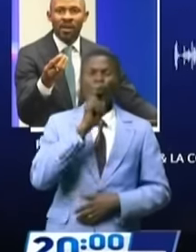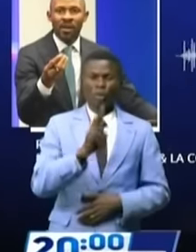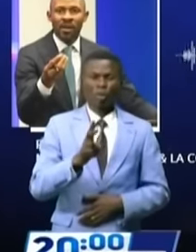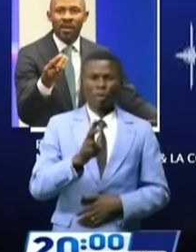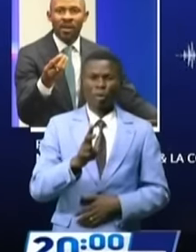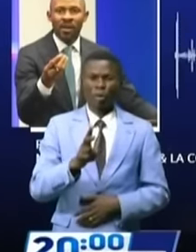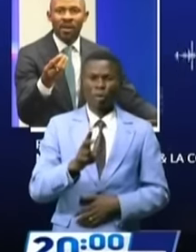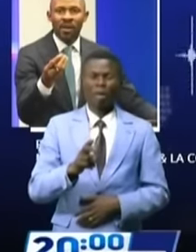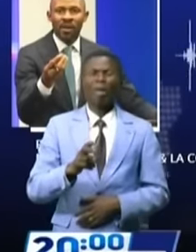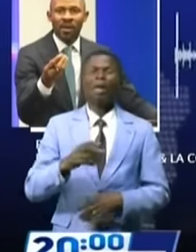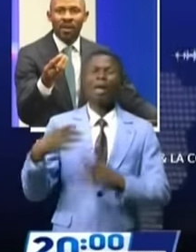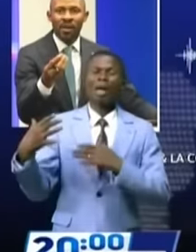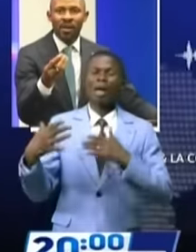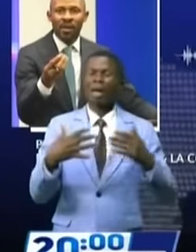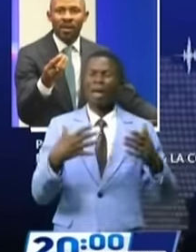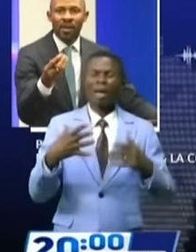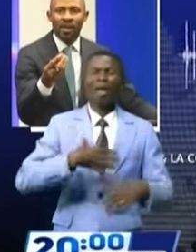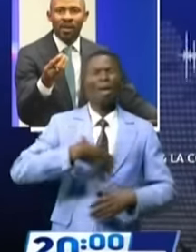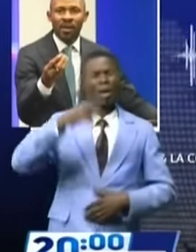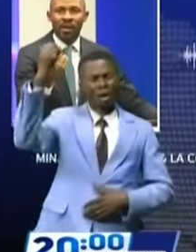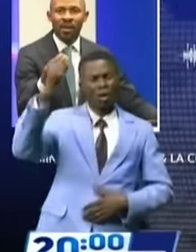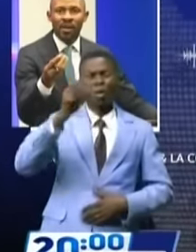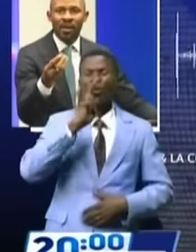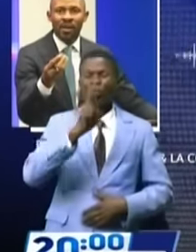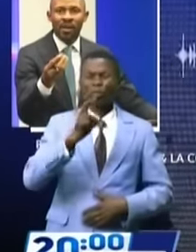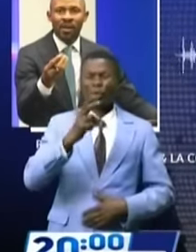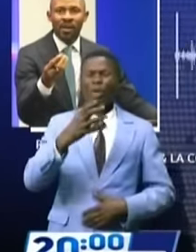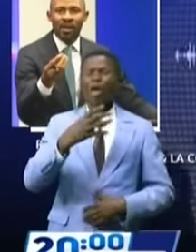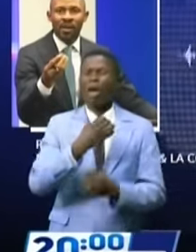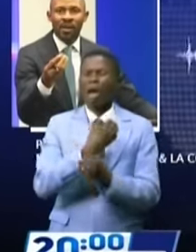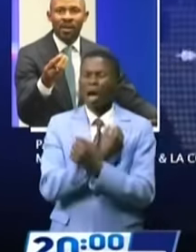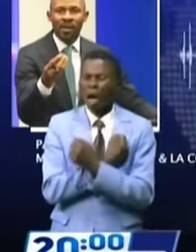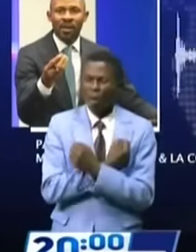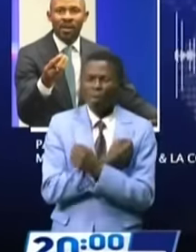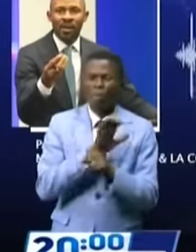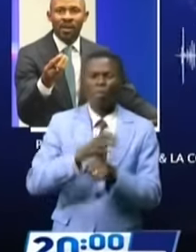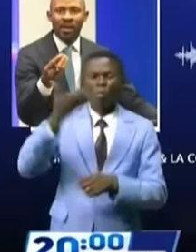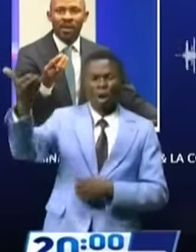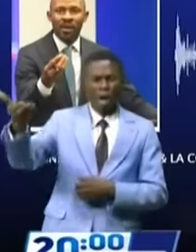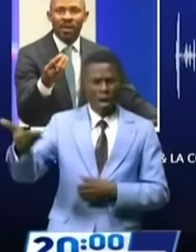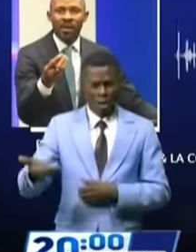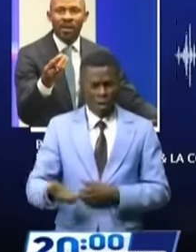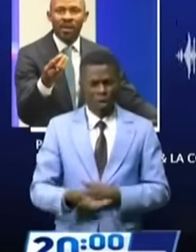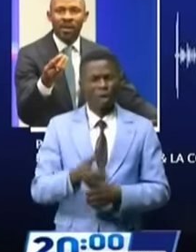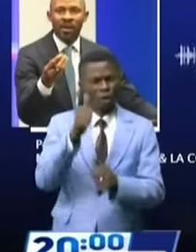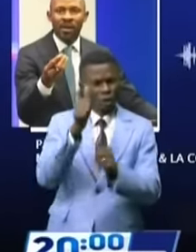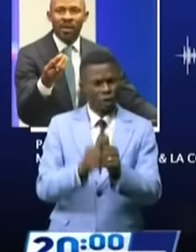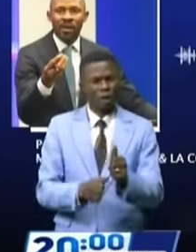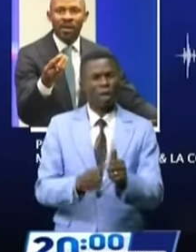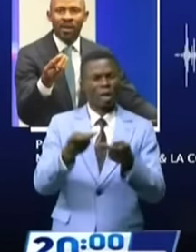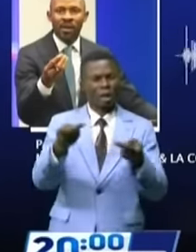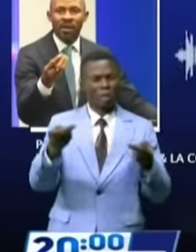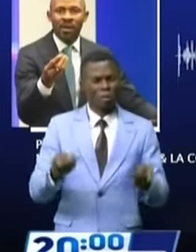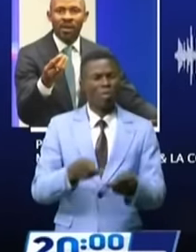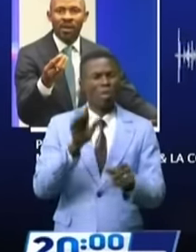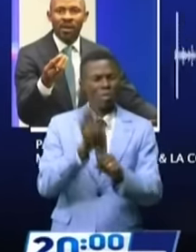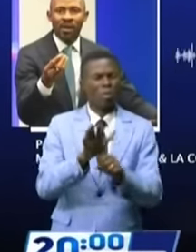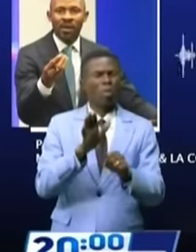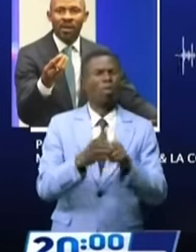une conquête. Une conquête des cœurs au regard de l'accueil chaque fois